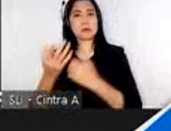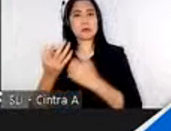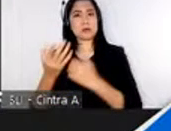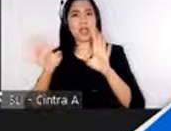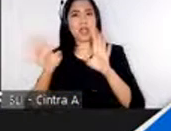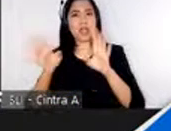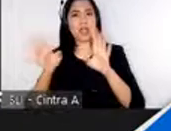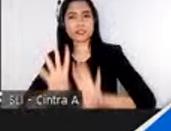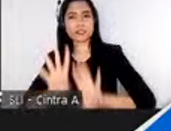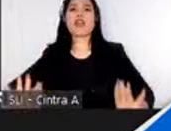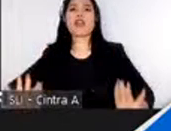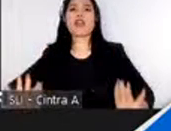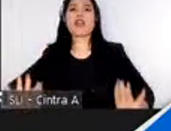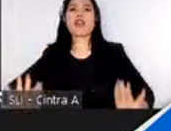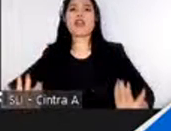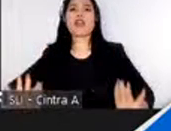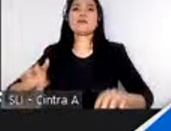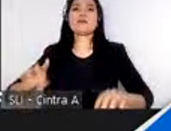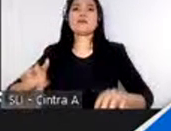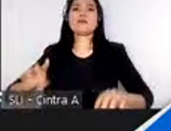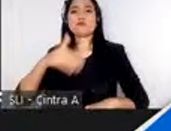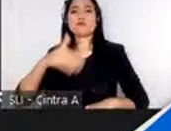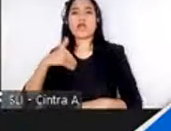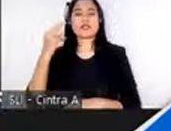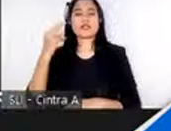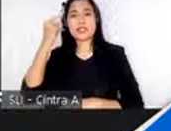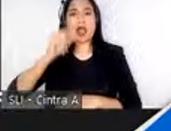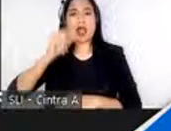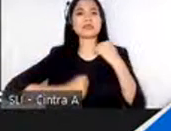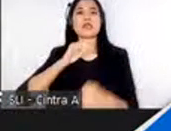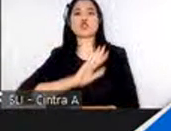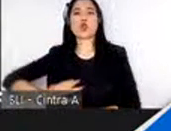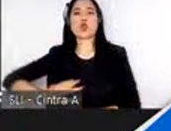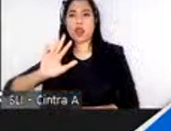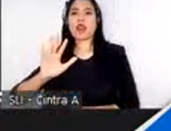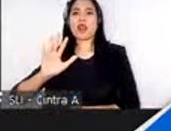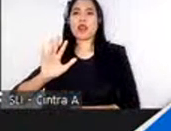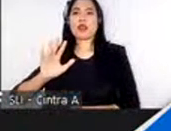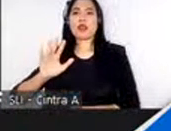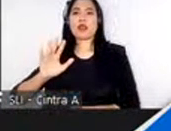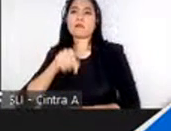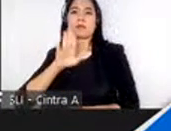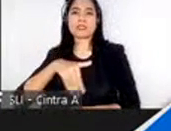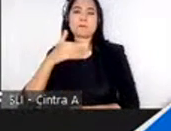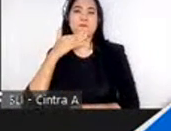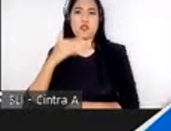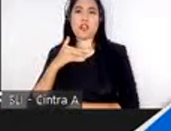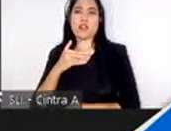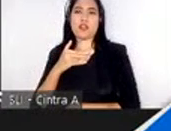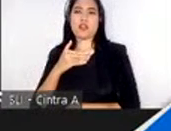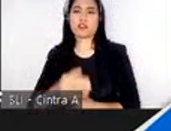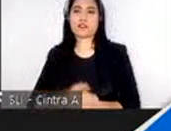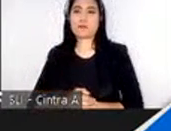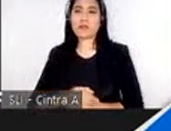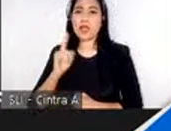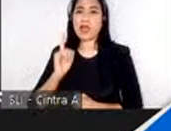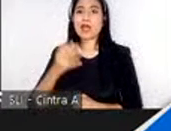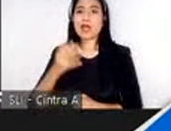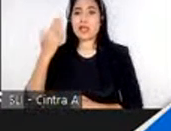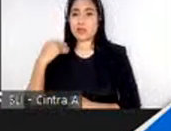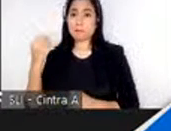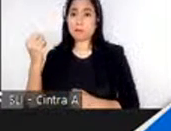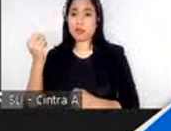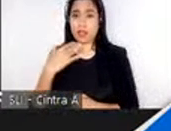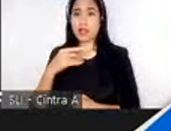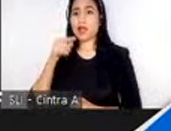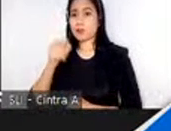bisnis dan manusia masih memiliki permasalahan dalam hal Rencana Aksi Nasional dia juga menyebutkan bahwa kasus yang terjadi